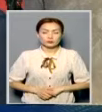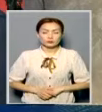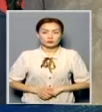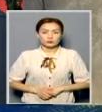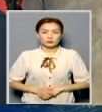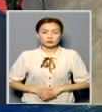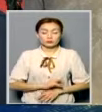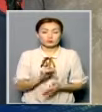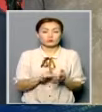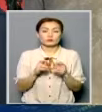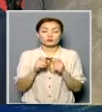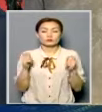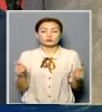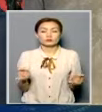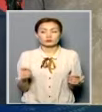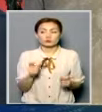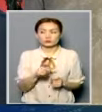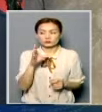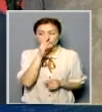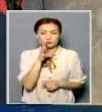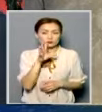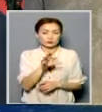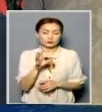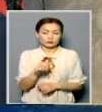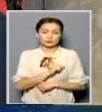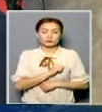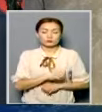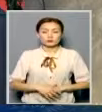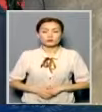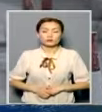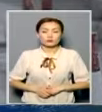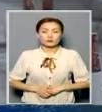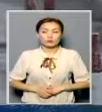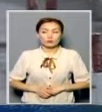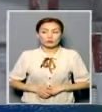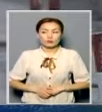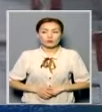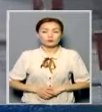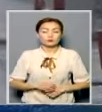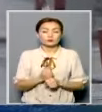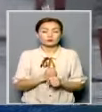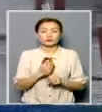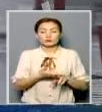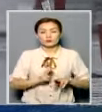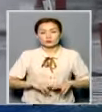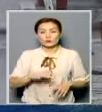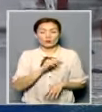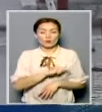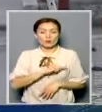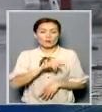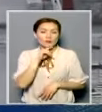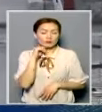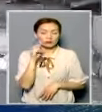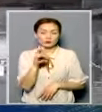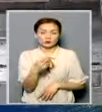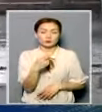такое место, куда люди могли просто прийти и отдохнуть. Иждивение провоцирует деградацию